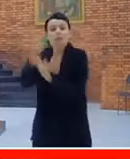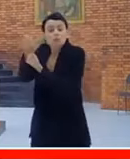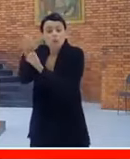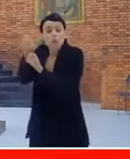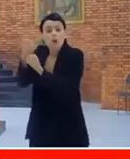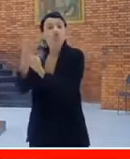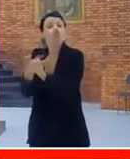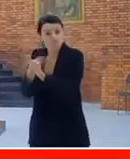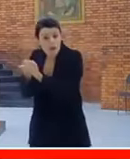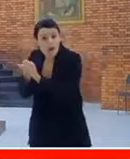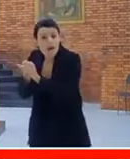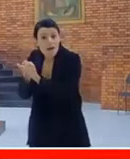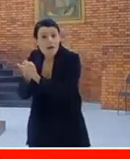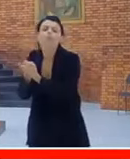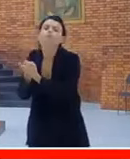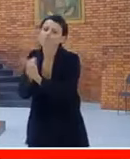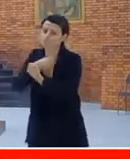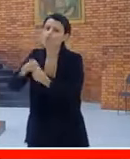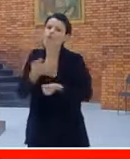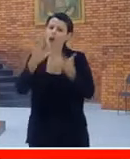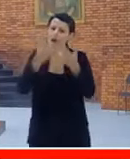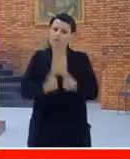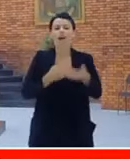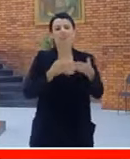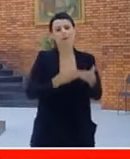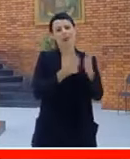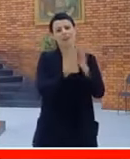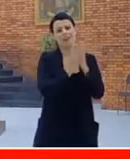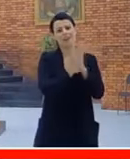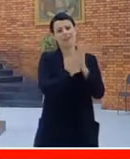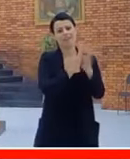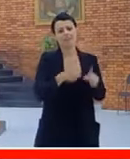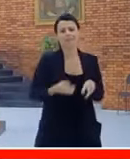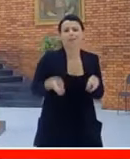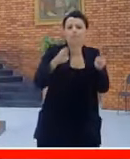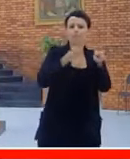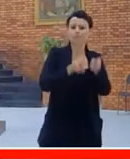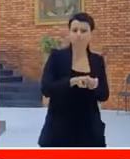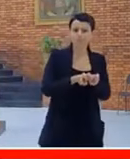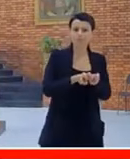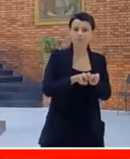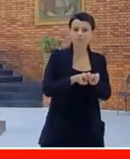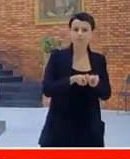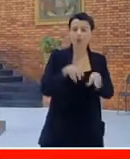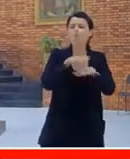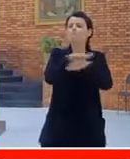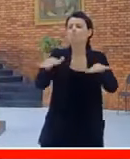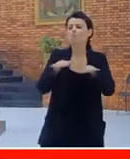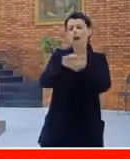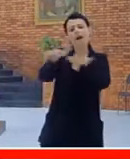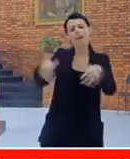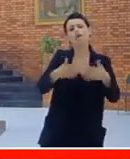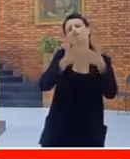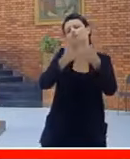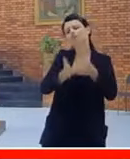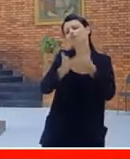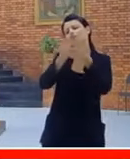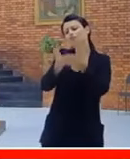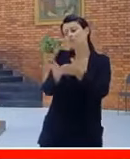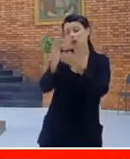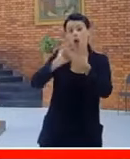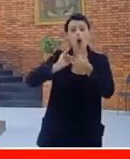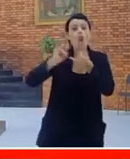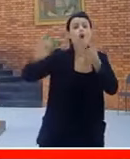siamo disposti a stare sulla barca della Chiesa e ad attraversare quel mare che ci tiene lontani da